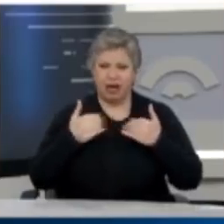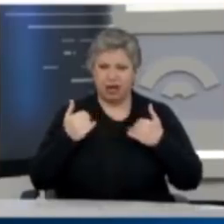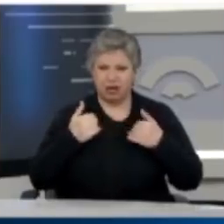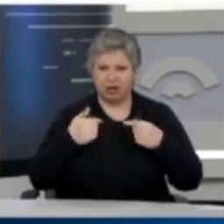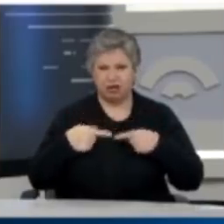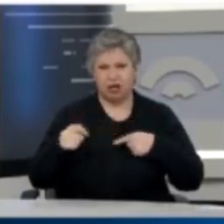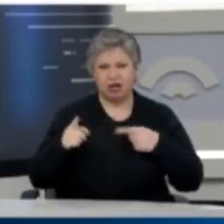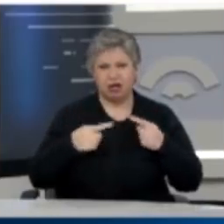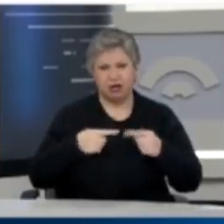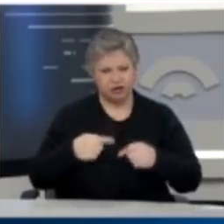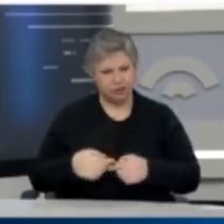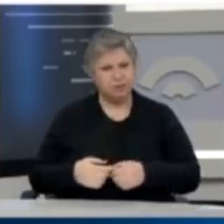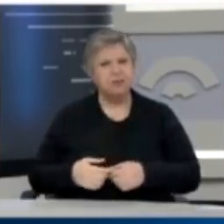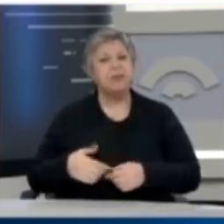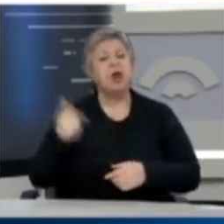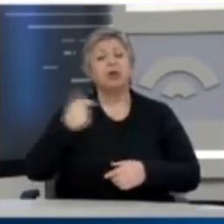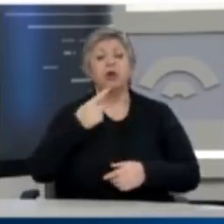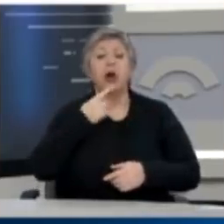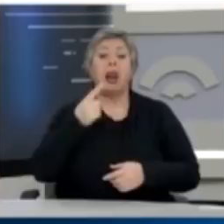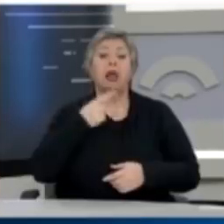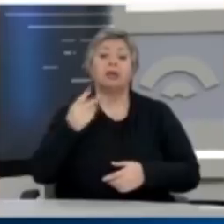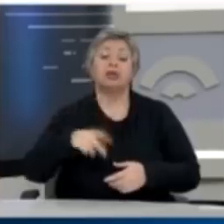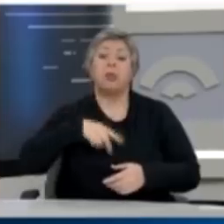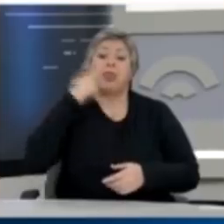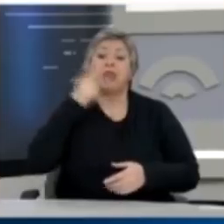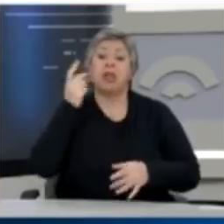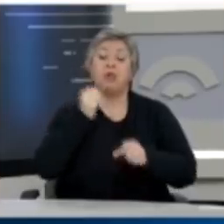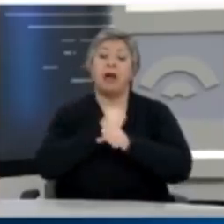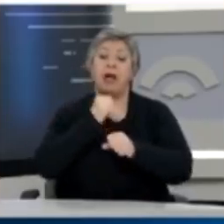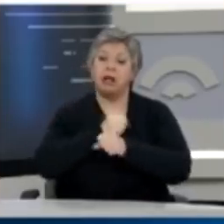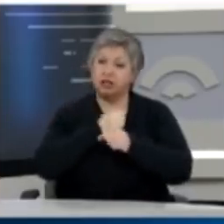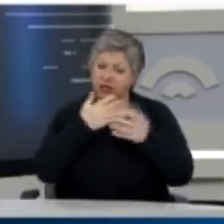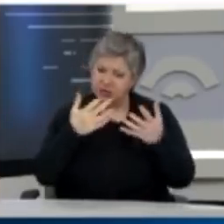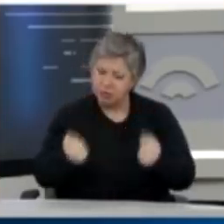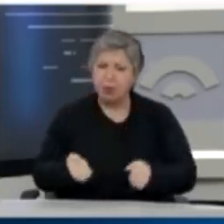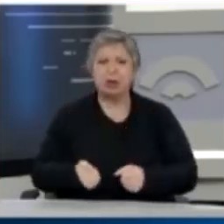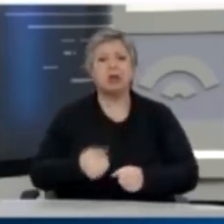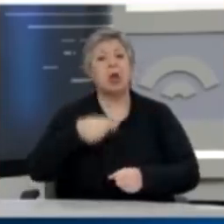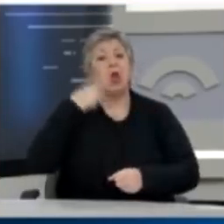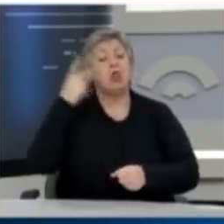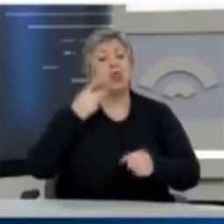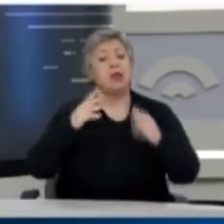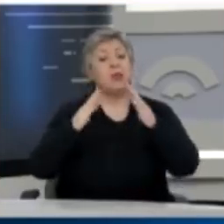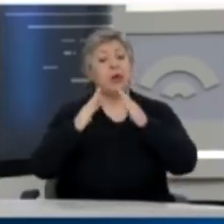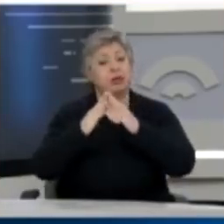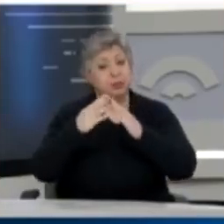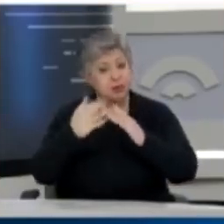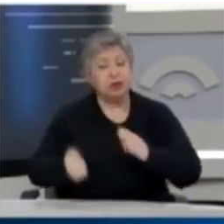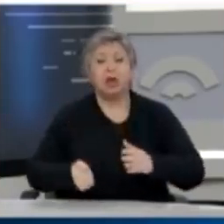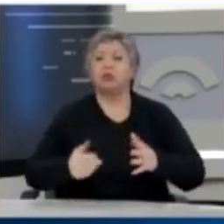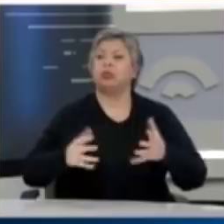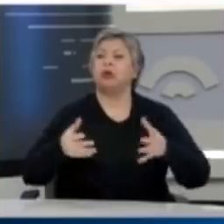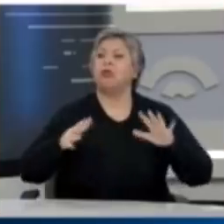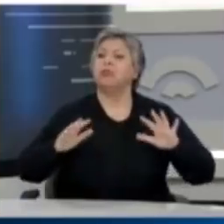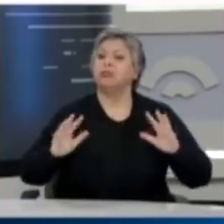για αναγνώριση δικαιωμάτων, όπως για το δικαίωμα στην εργασία, για το δικαίωμα στη στέγη, για το δικαίωμα στην απεργία, για